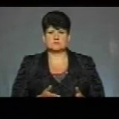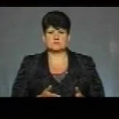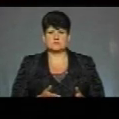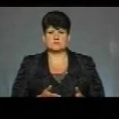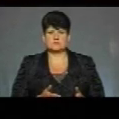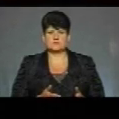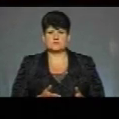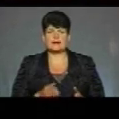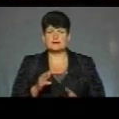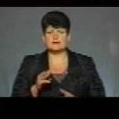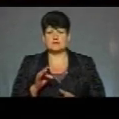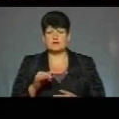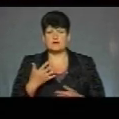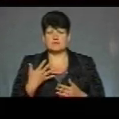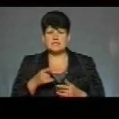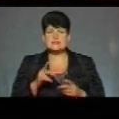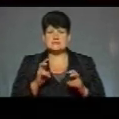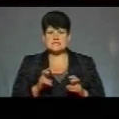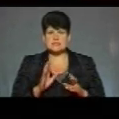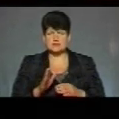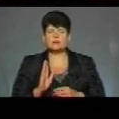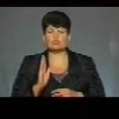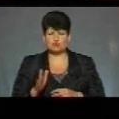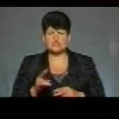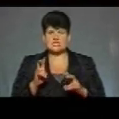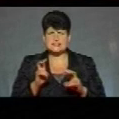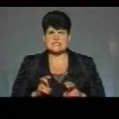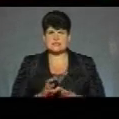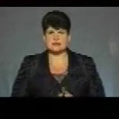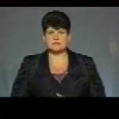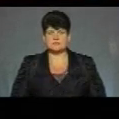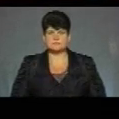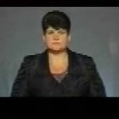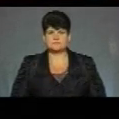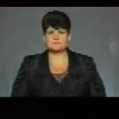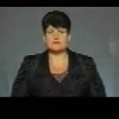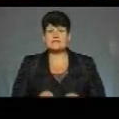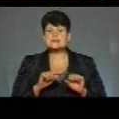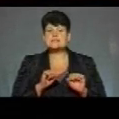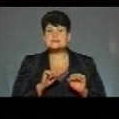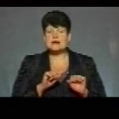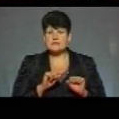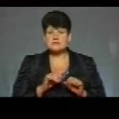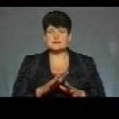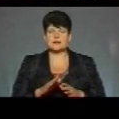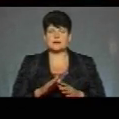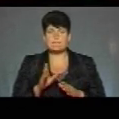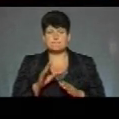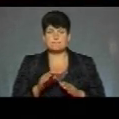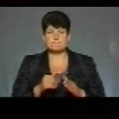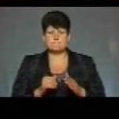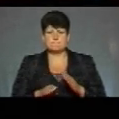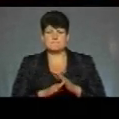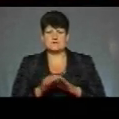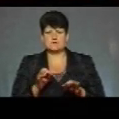повні! Ти не сидиш ще, ти будеш сидіти! Захисник підсудного Володимира Біляшевича Максим